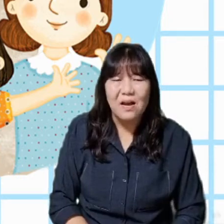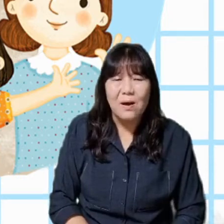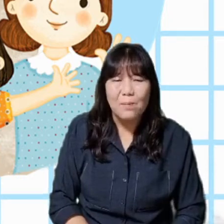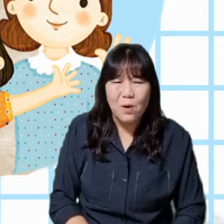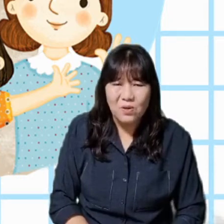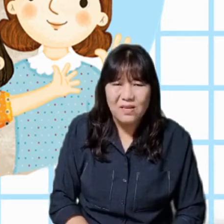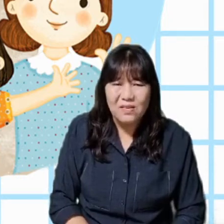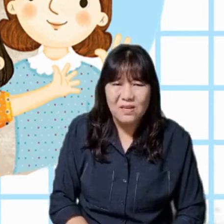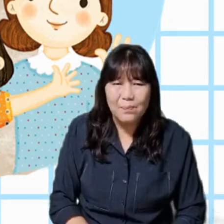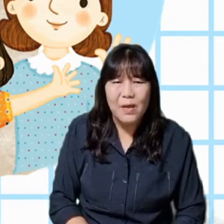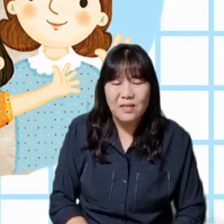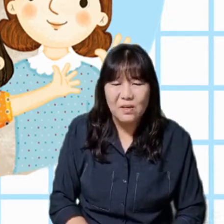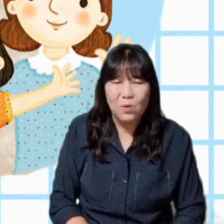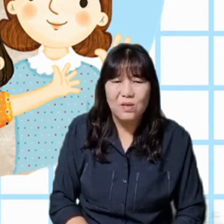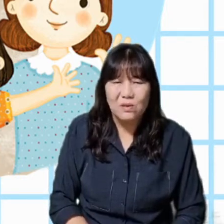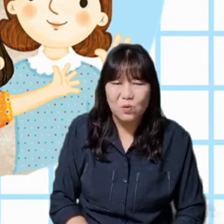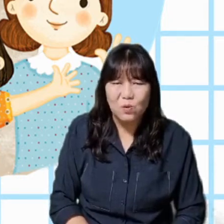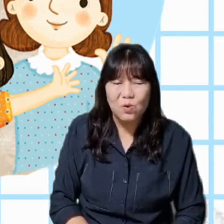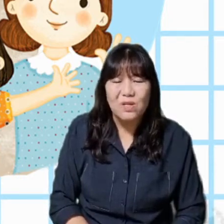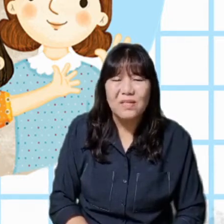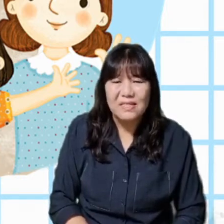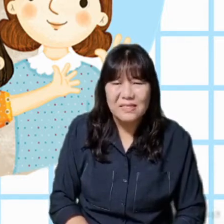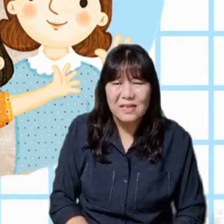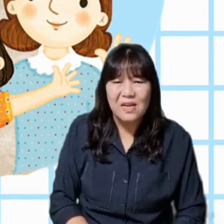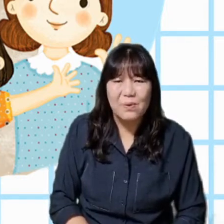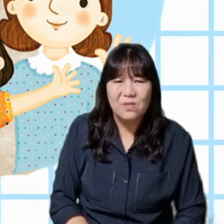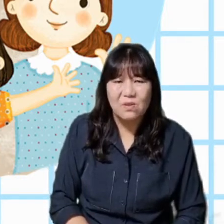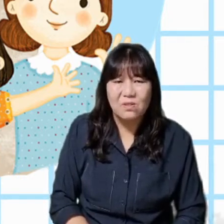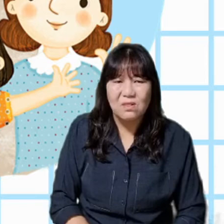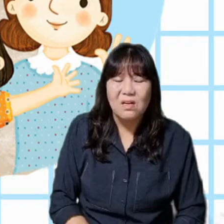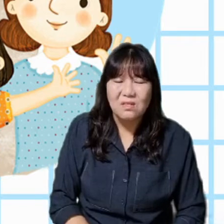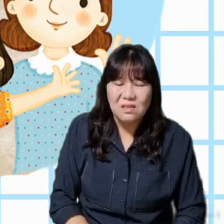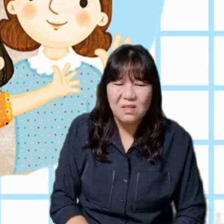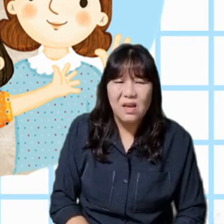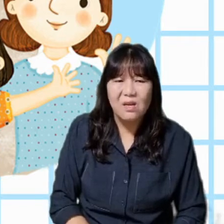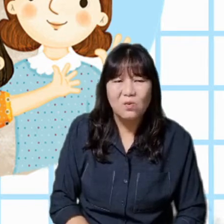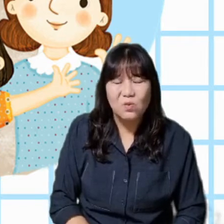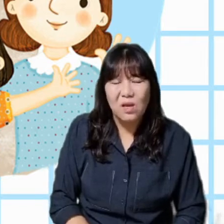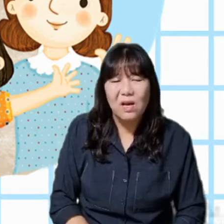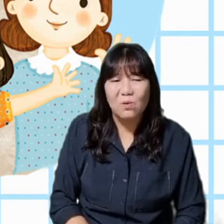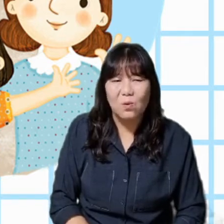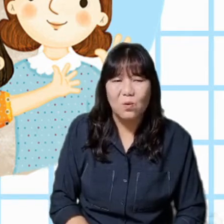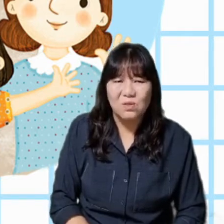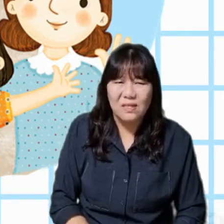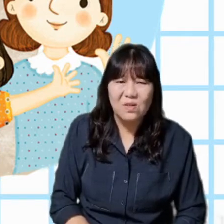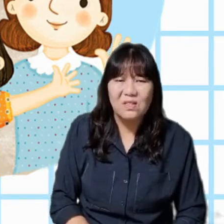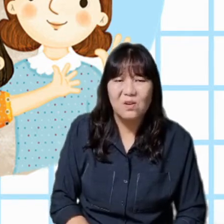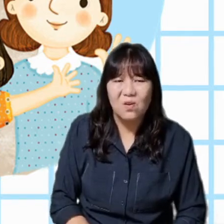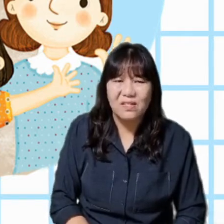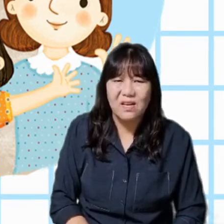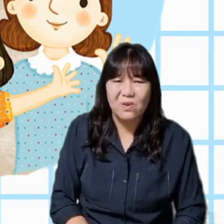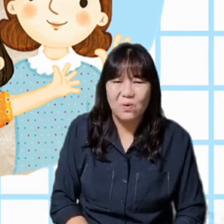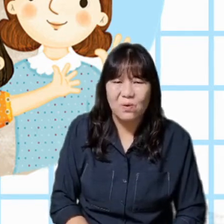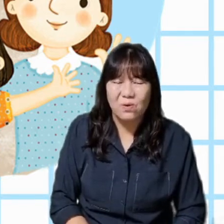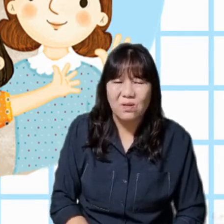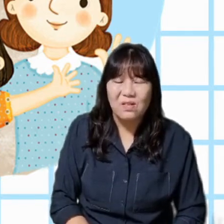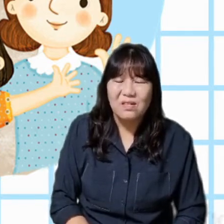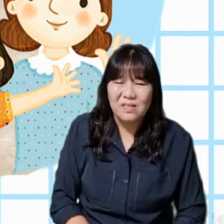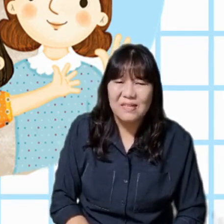상징인 어깨를 빼앗기고 난 후 이스라엘 백성은 크게 후회하고 좌절했던 것